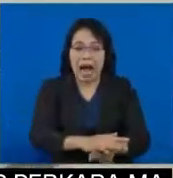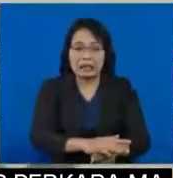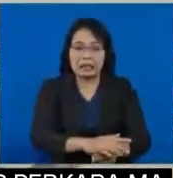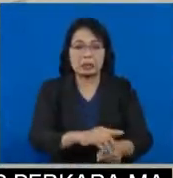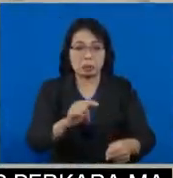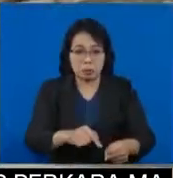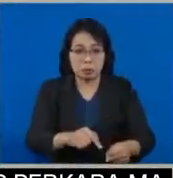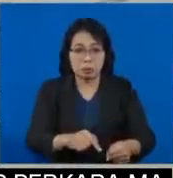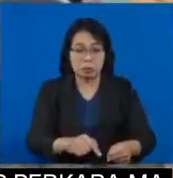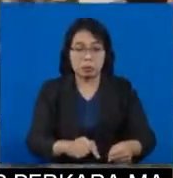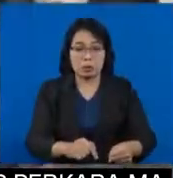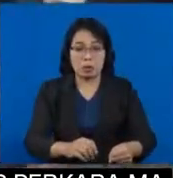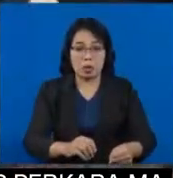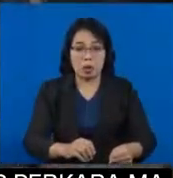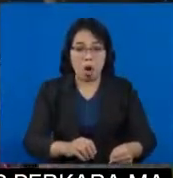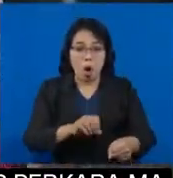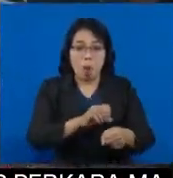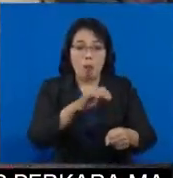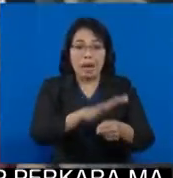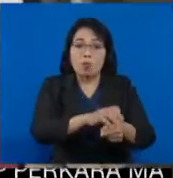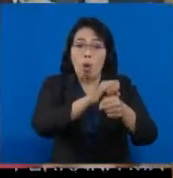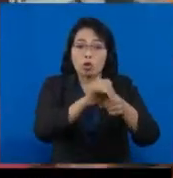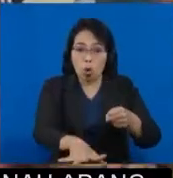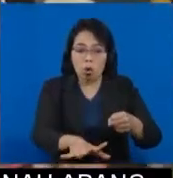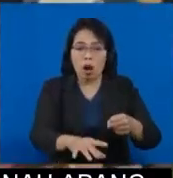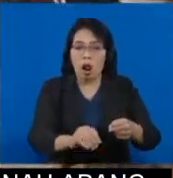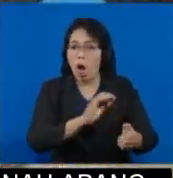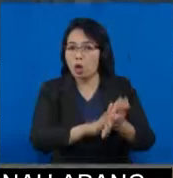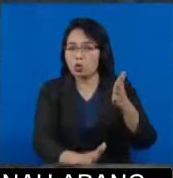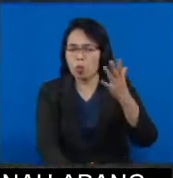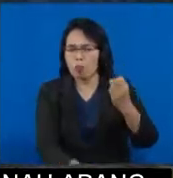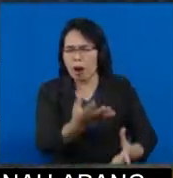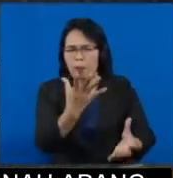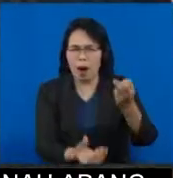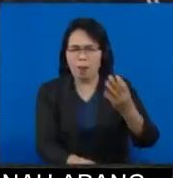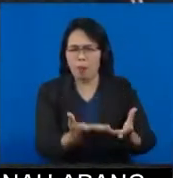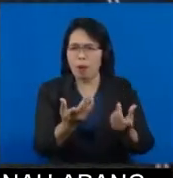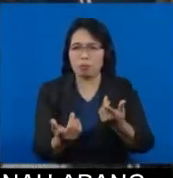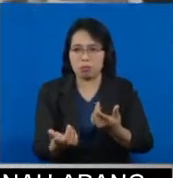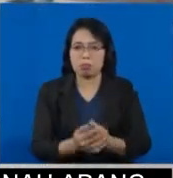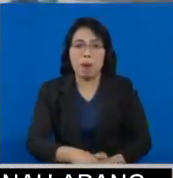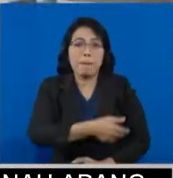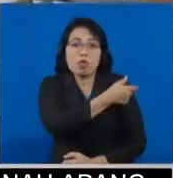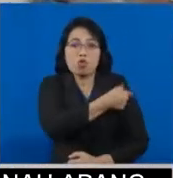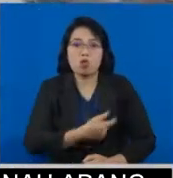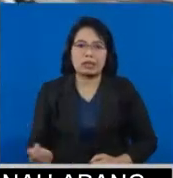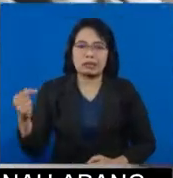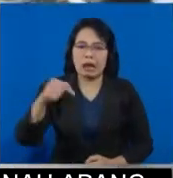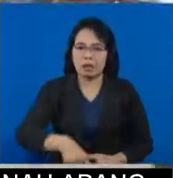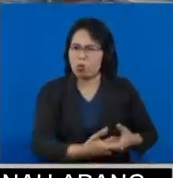dan langsung disambar api. Dua petugas pemadam kebakaran tiba di lokasi dan berhasil memadamkan api. Namun